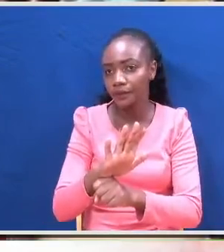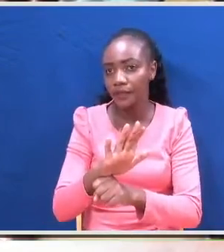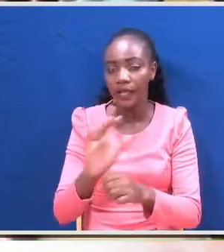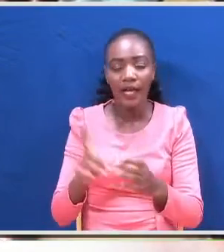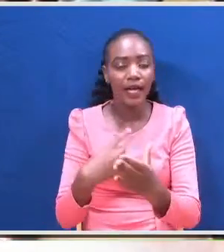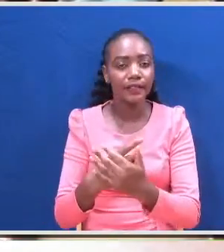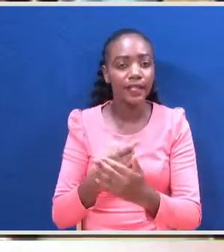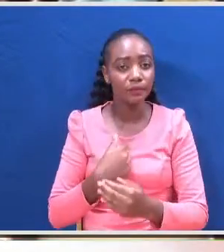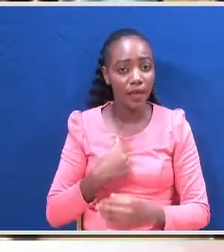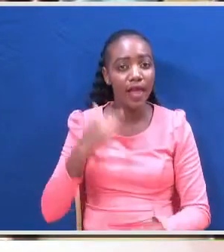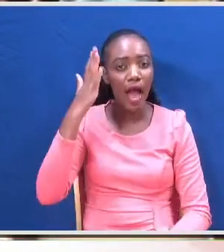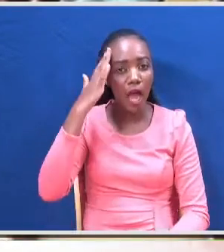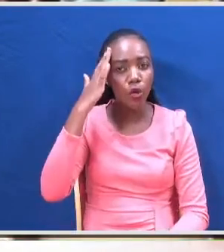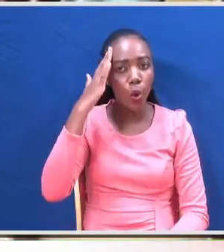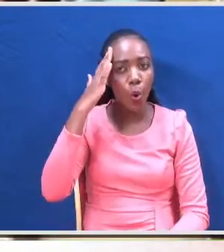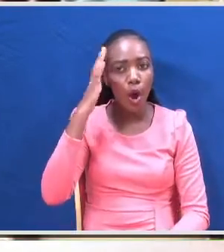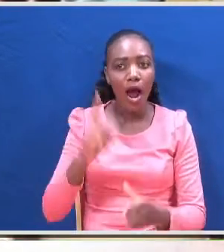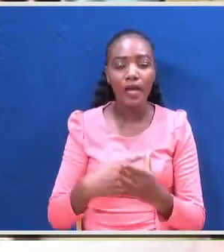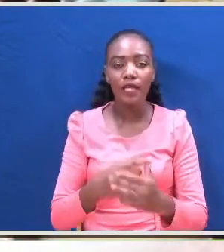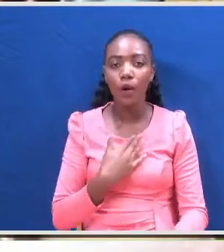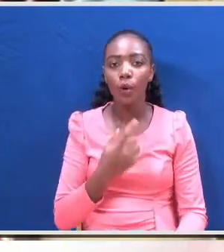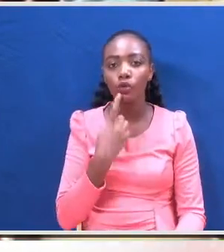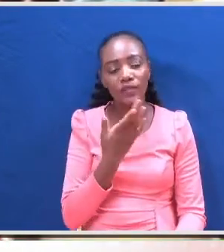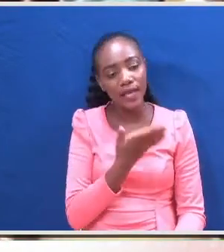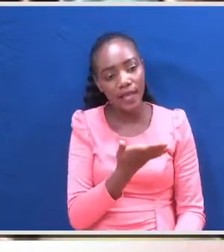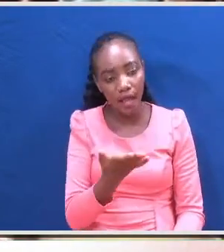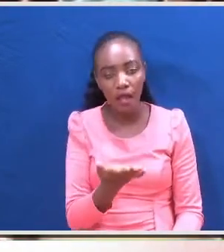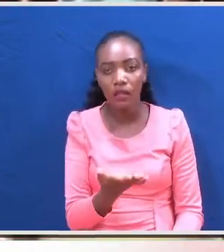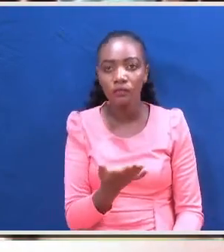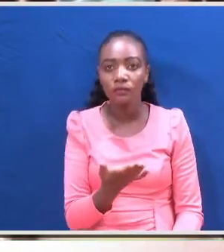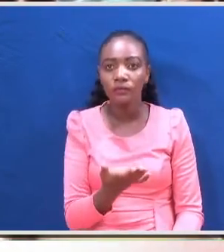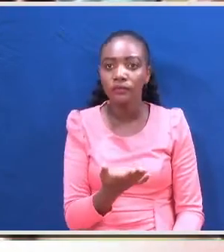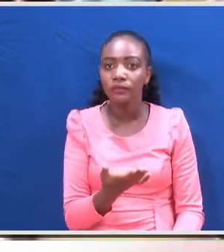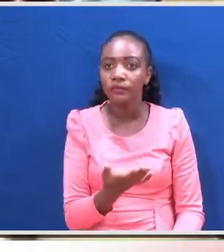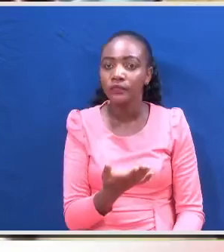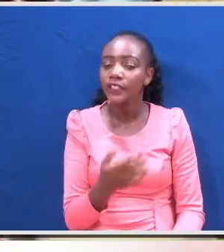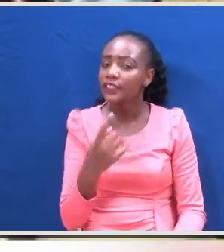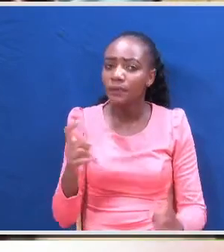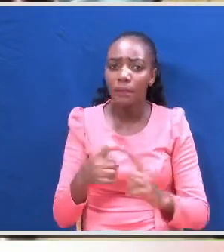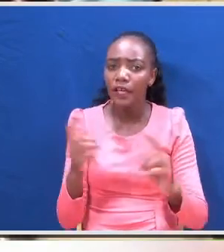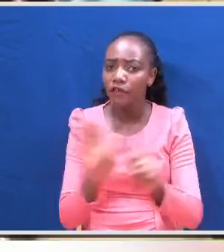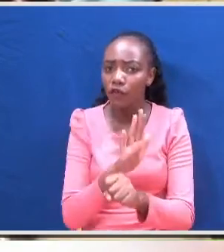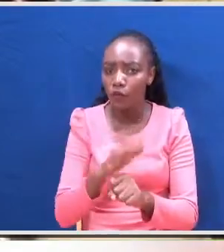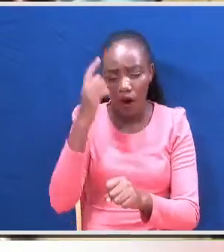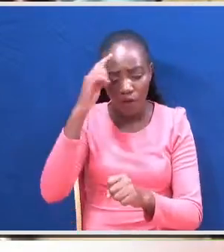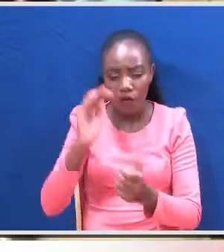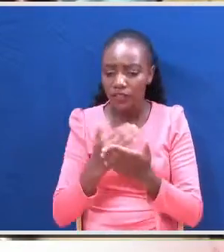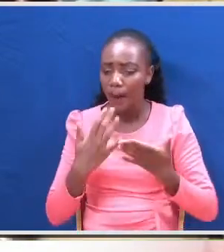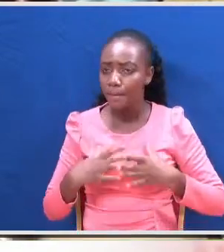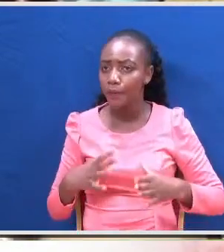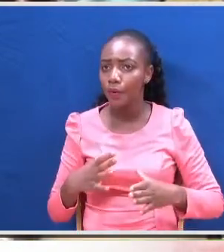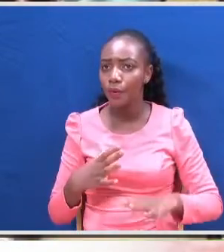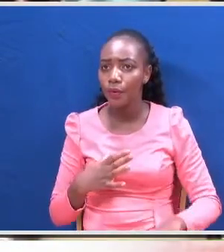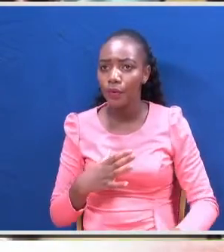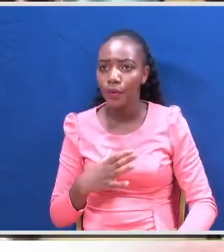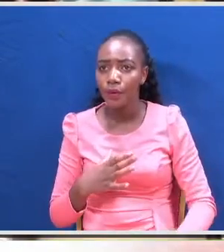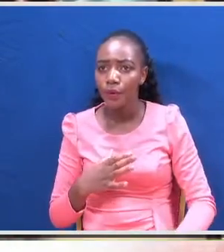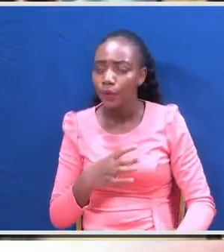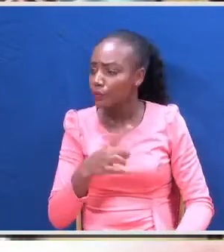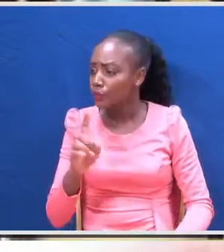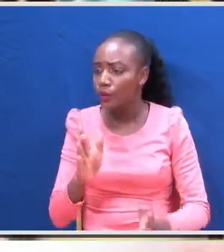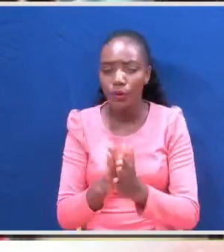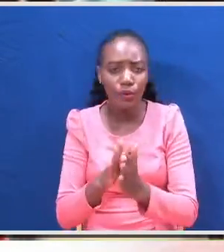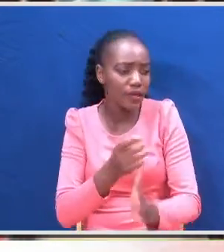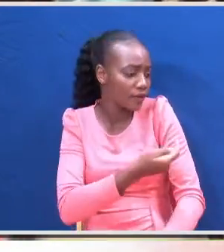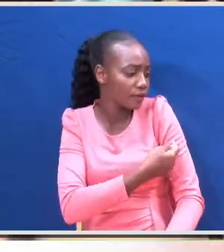that I also know, and I was saying this on the floor of the house, that is very painful for some of us to go for the injectable vaccines. If